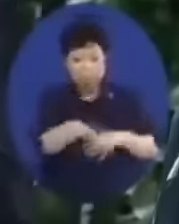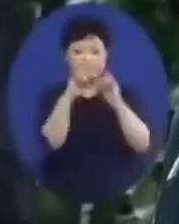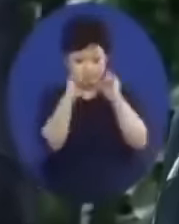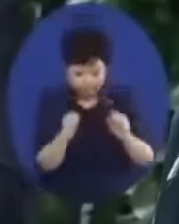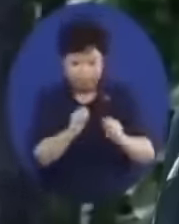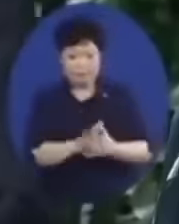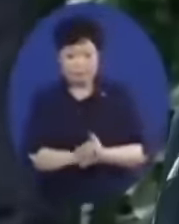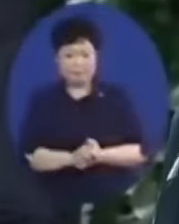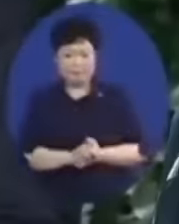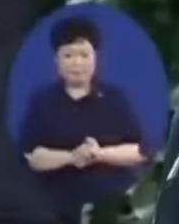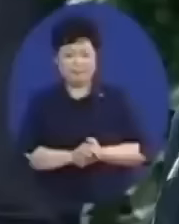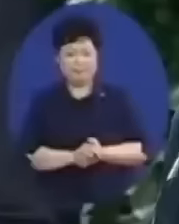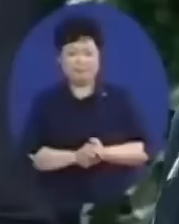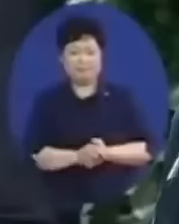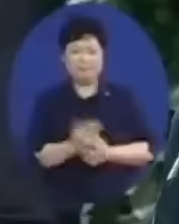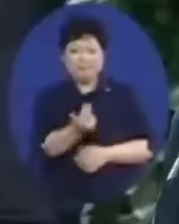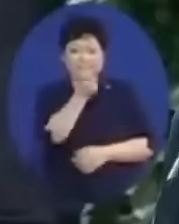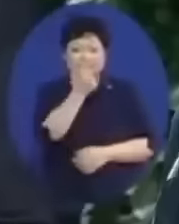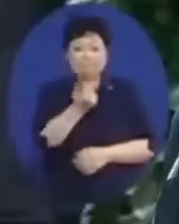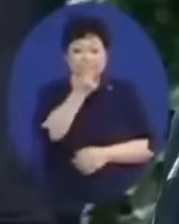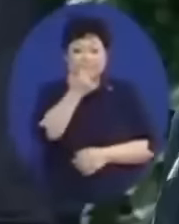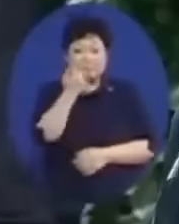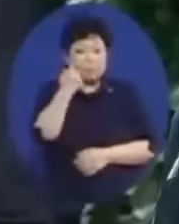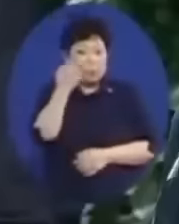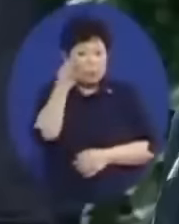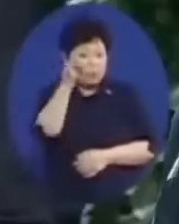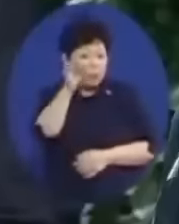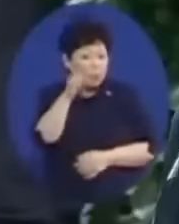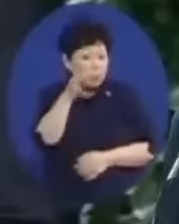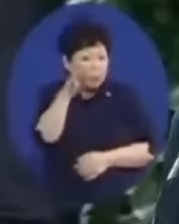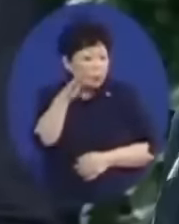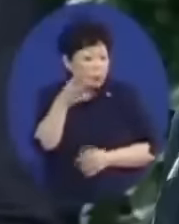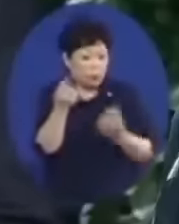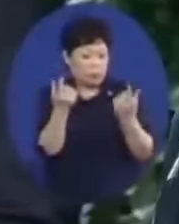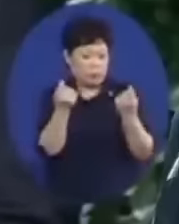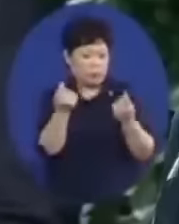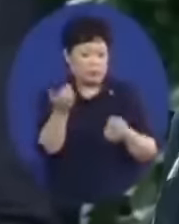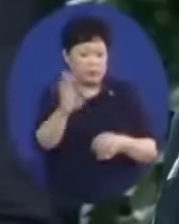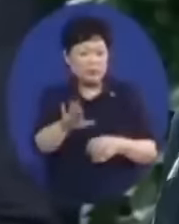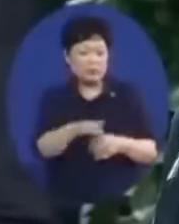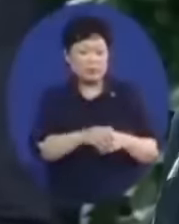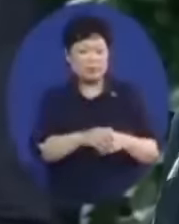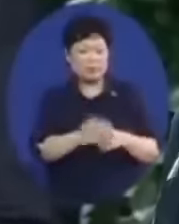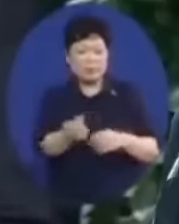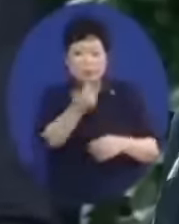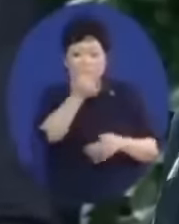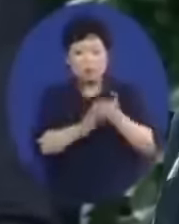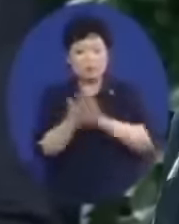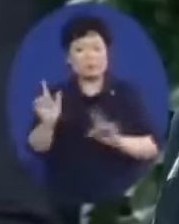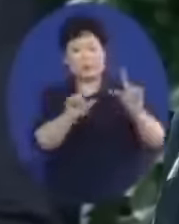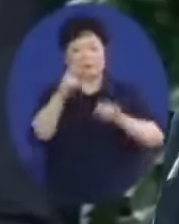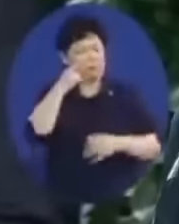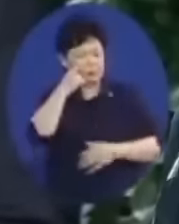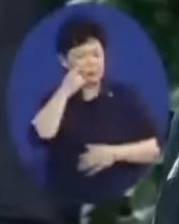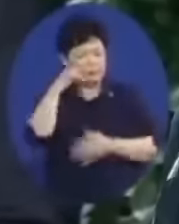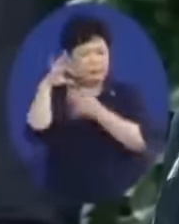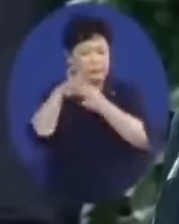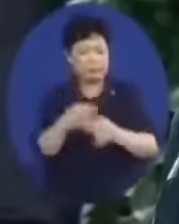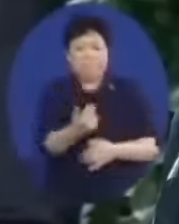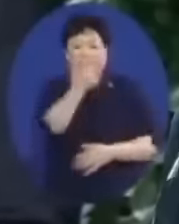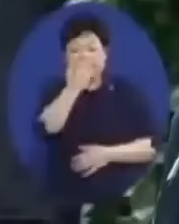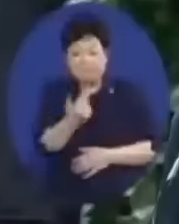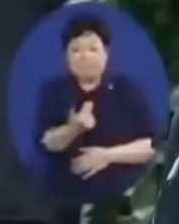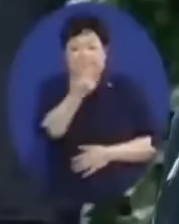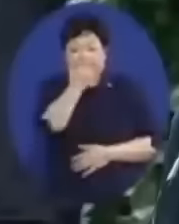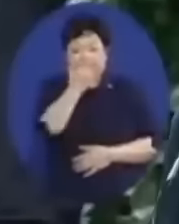계십니다. 공기를 보지 못했잖아요. 그러나 여러분 공기 없으면 삽니까? 끊임없이 숨 쉬어서